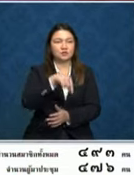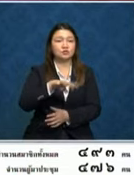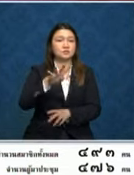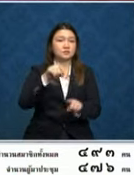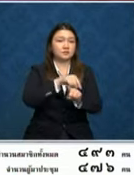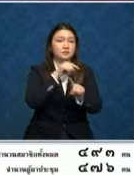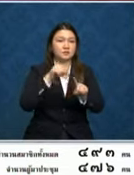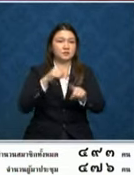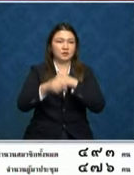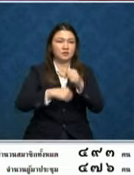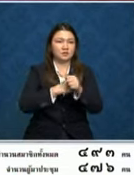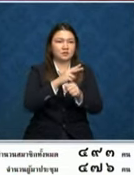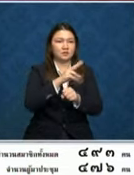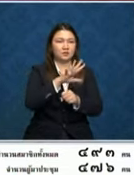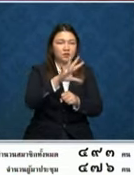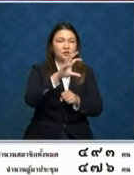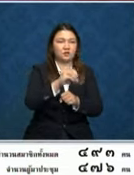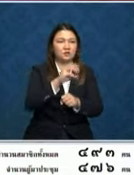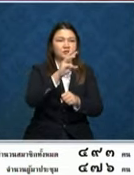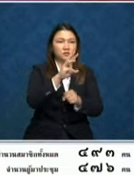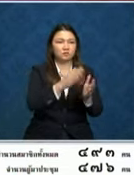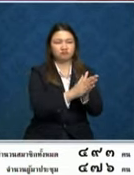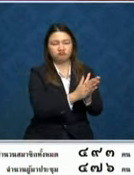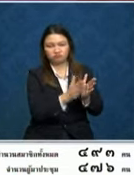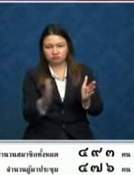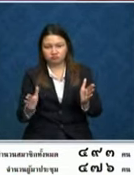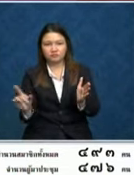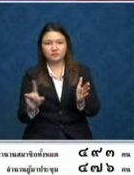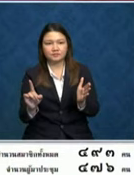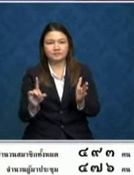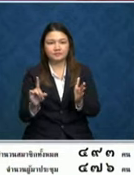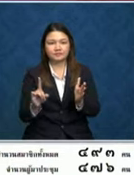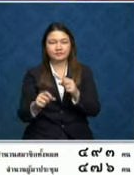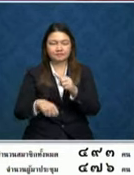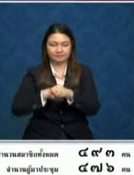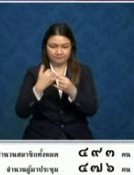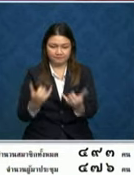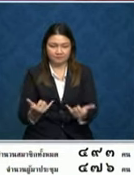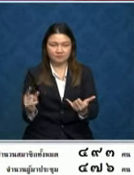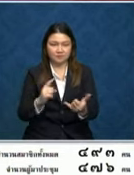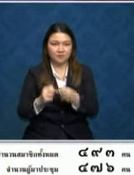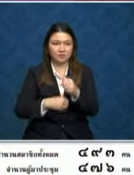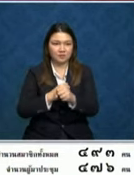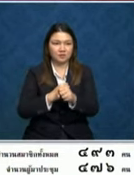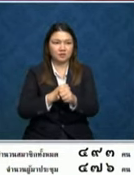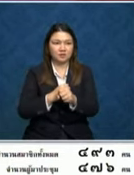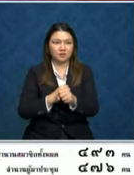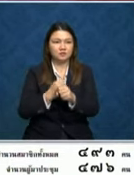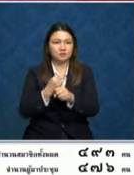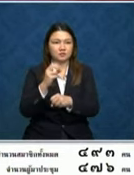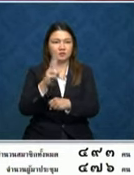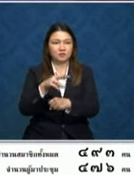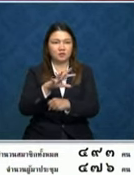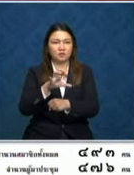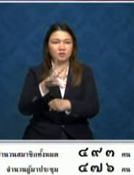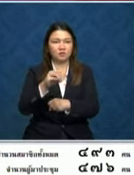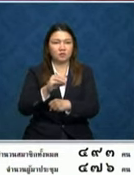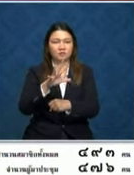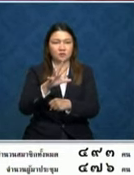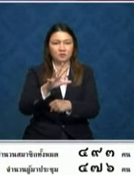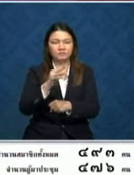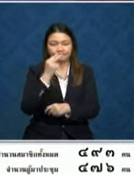4.4 ในปี2556นะครับแล้วก็จนปัจจุบันนี้นะครับ2000ช่วงเวลา2565